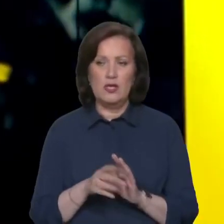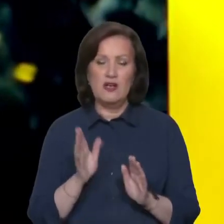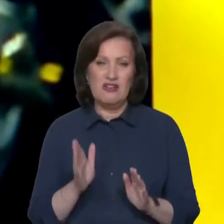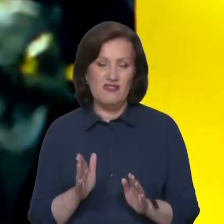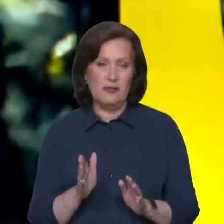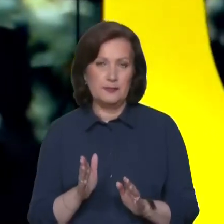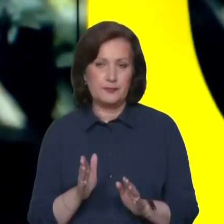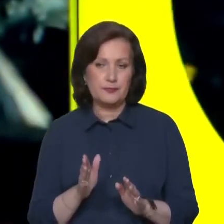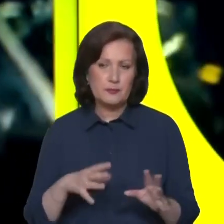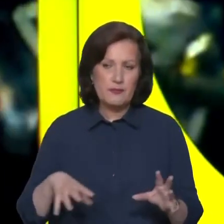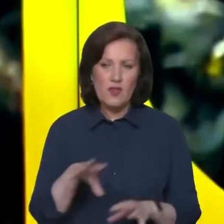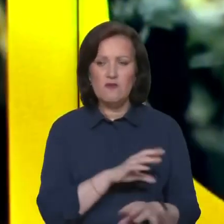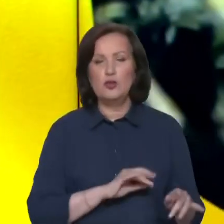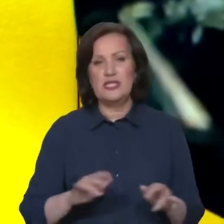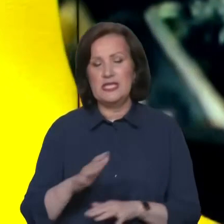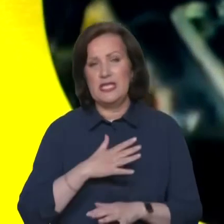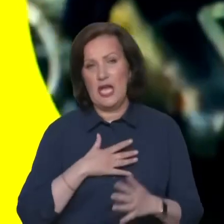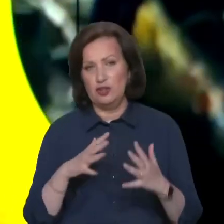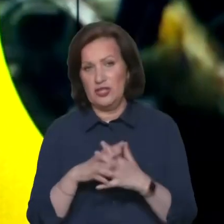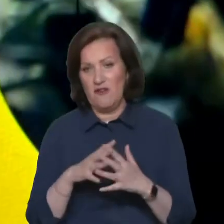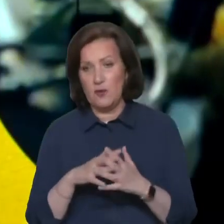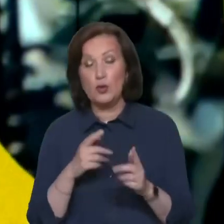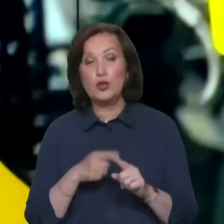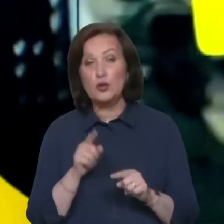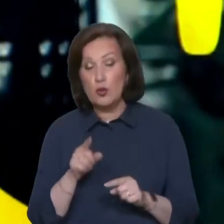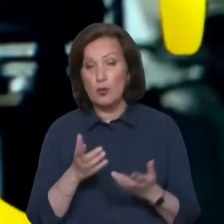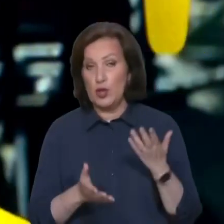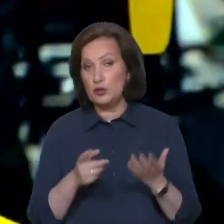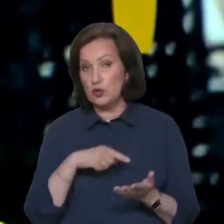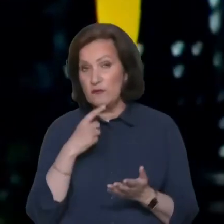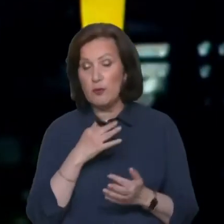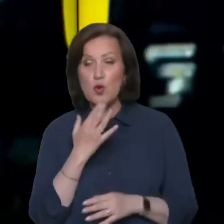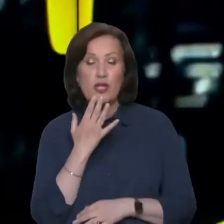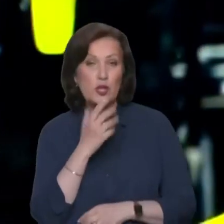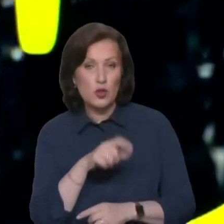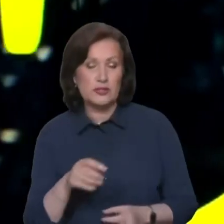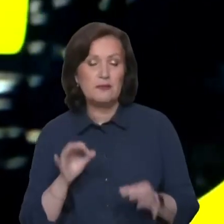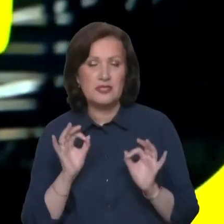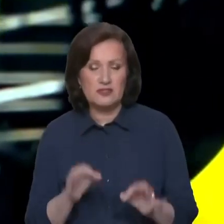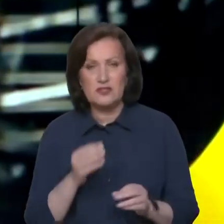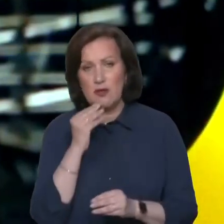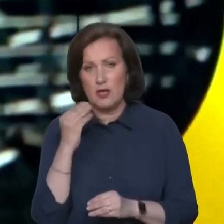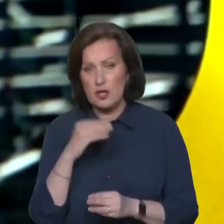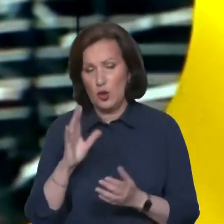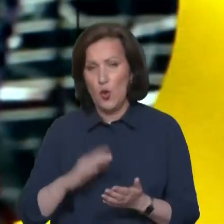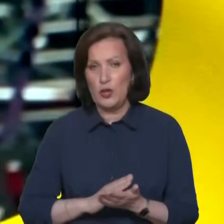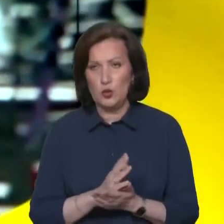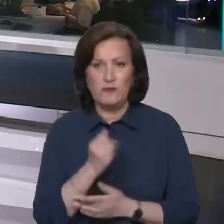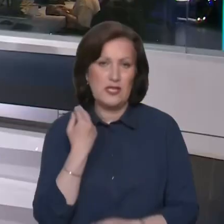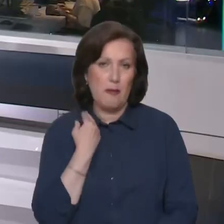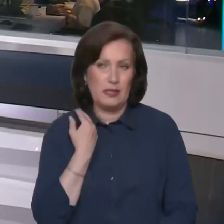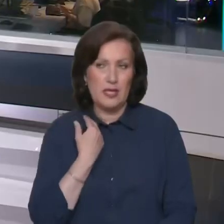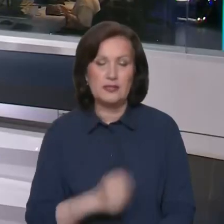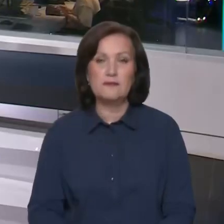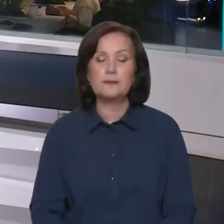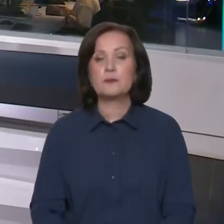включена в усі дії наші на фронті. Тому, якщо говорити про іноземців, то, звісно ж, краще орієнтуватися на британців.